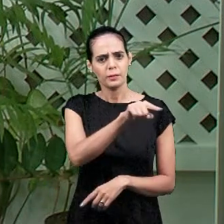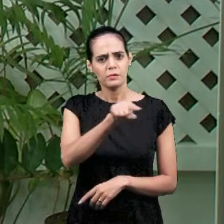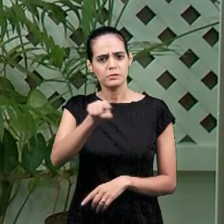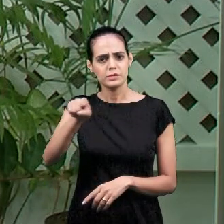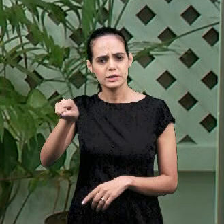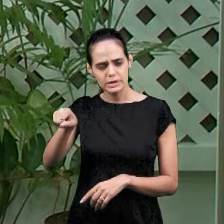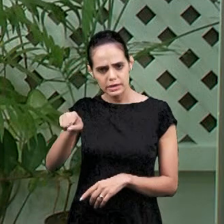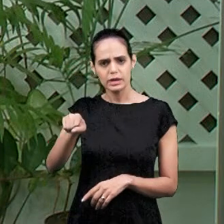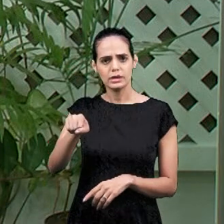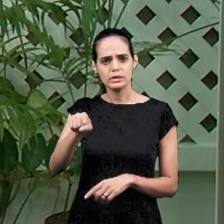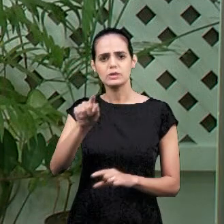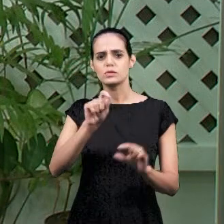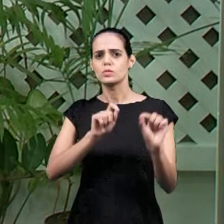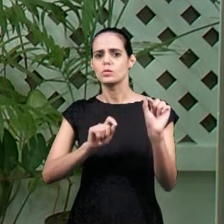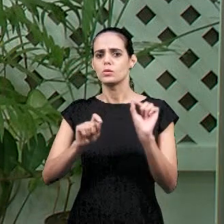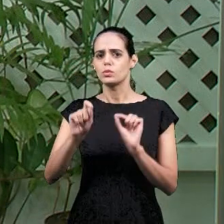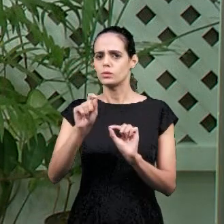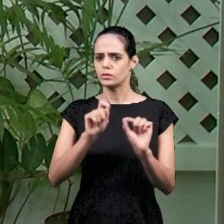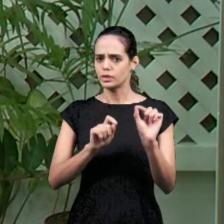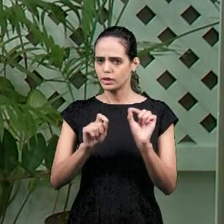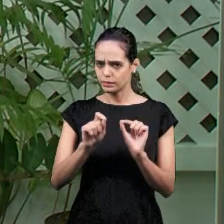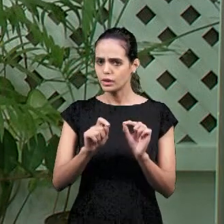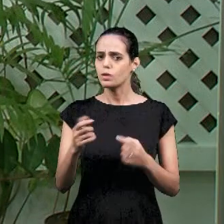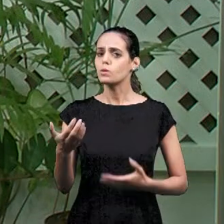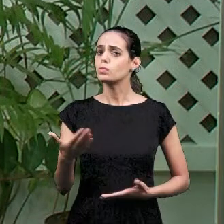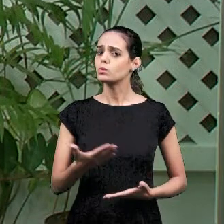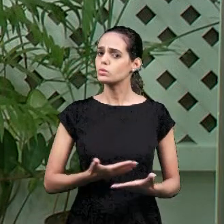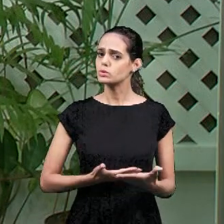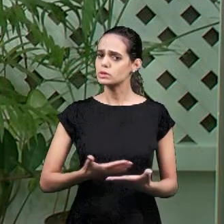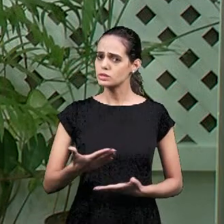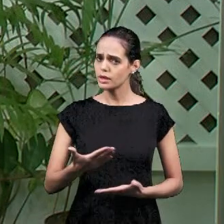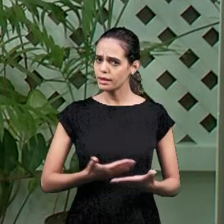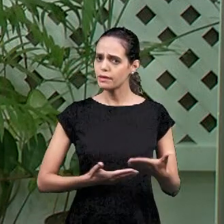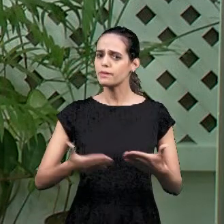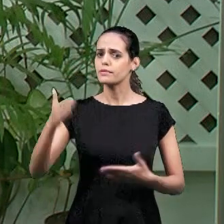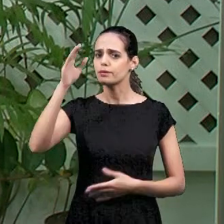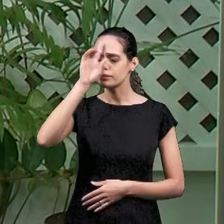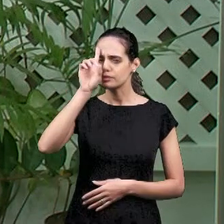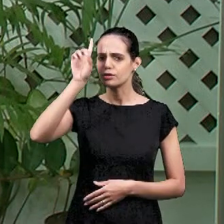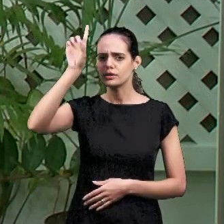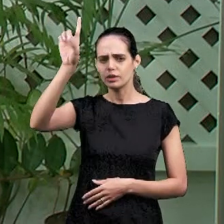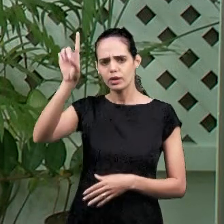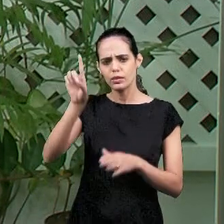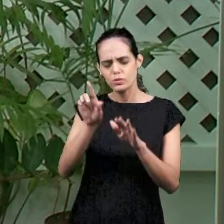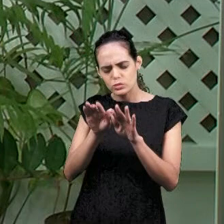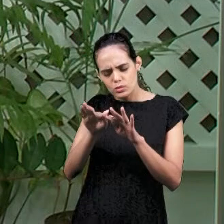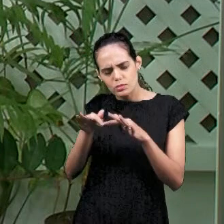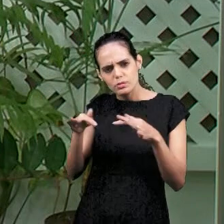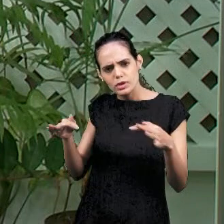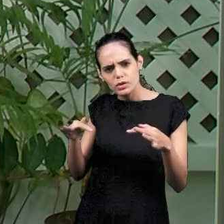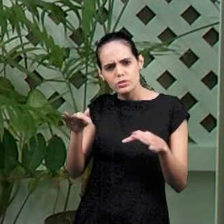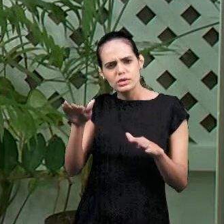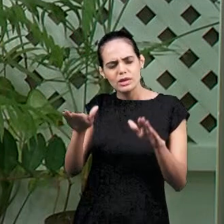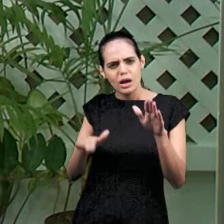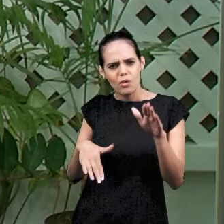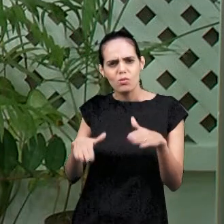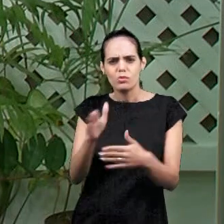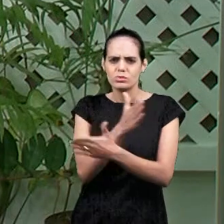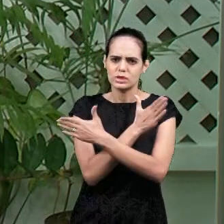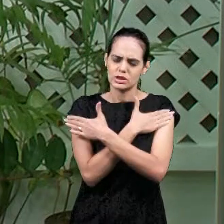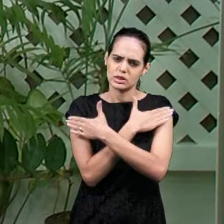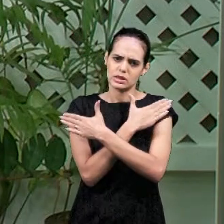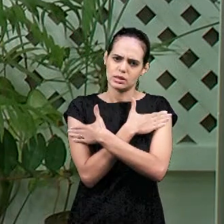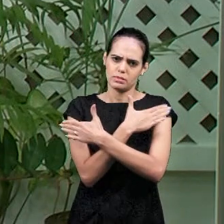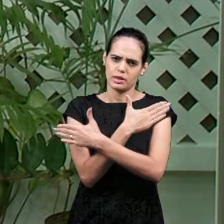le possible. Et les églises ne laissent pas, ne permettez pas que frères, serviteurs de Dieu,